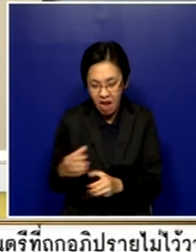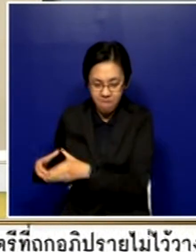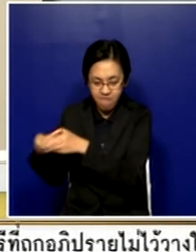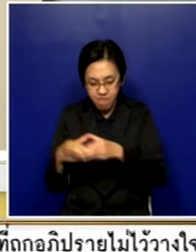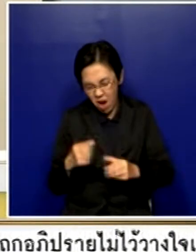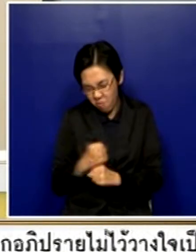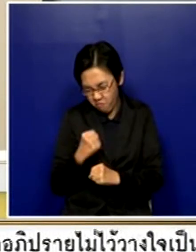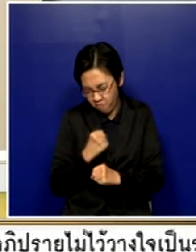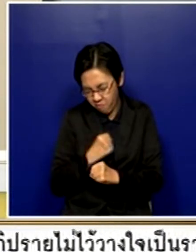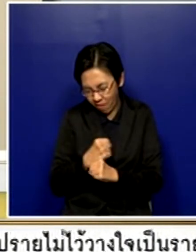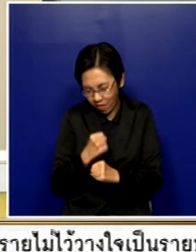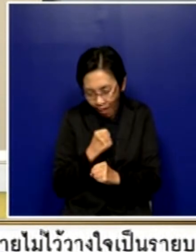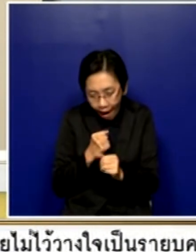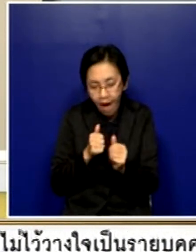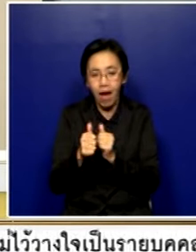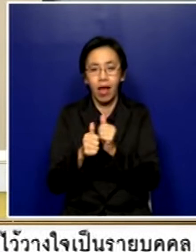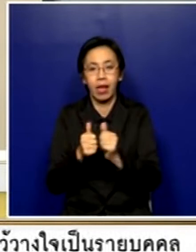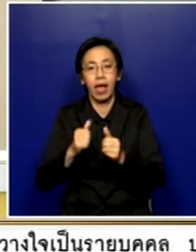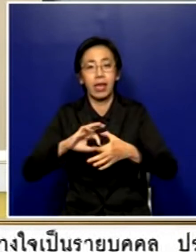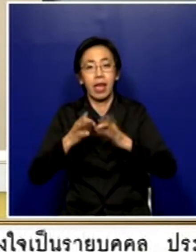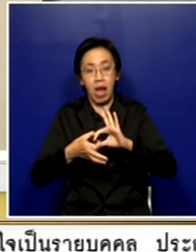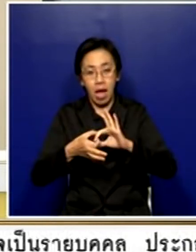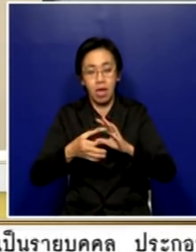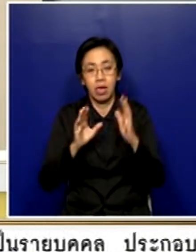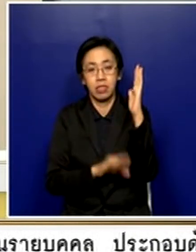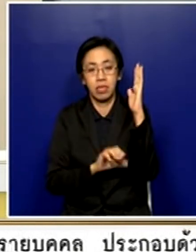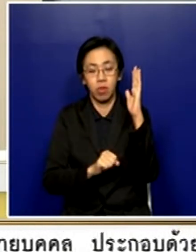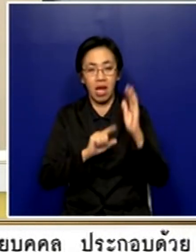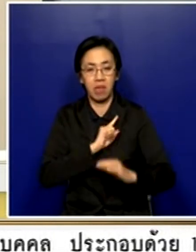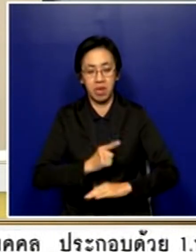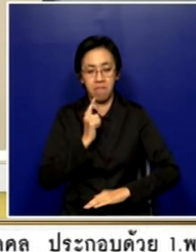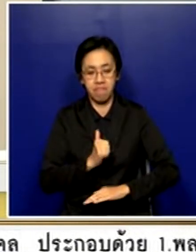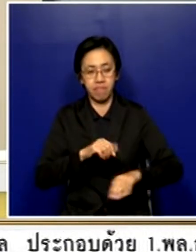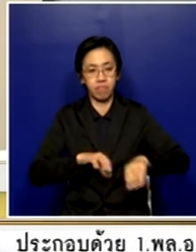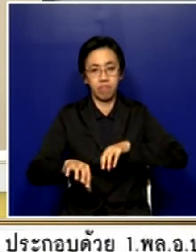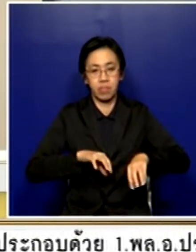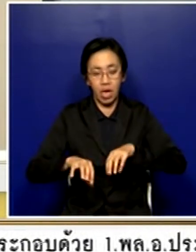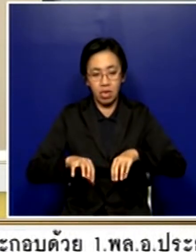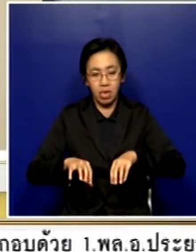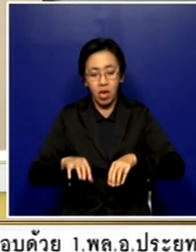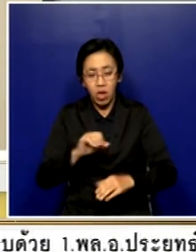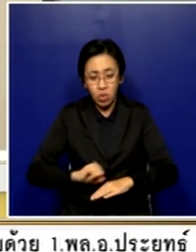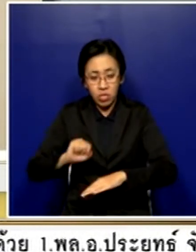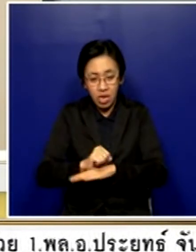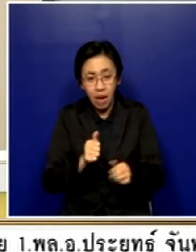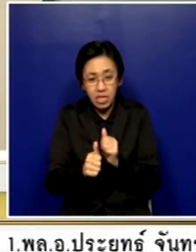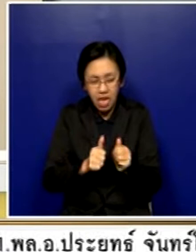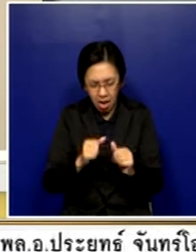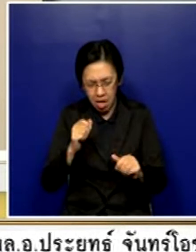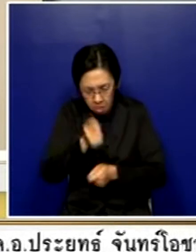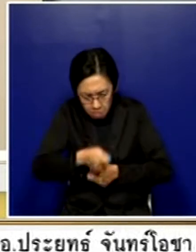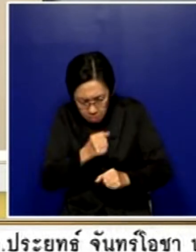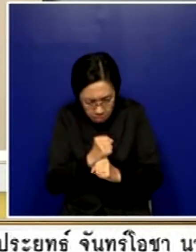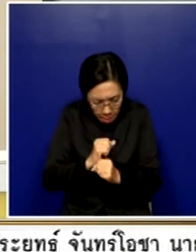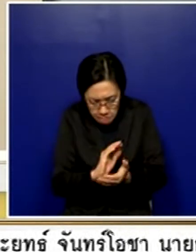ซึ่งเป็นประธานที่รัฐบาลฝ่ายเดียวกับคุณนิพนธ์นั่นแหละฮะบอกว่าคุณพลถ้าพูดยาวแบบนี้เนี่ยตอนนี้คุณผลที่แจ้งประมาณช่วง